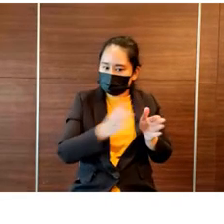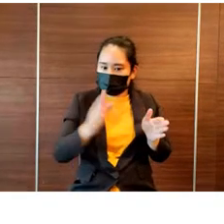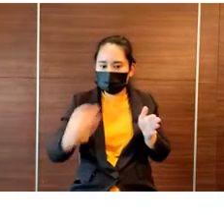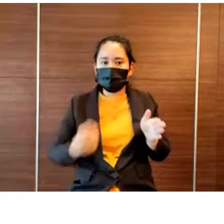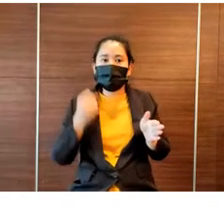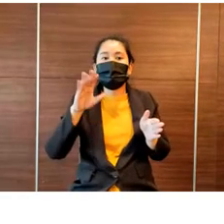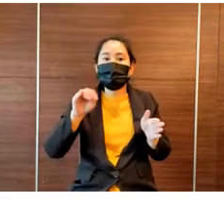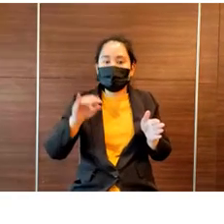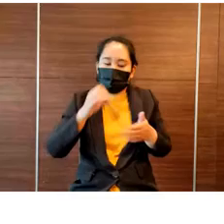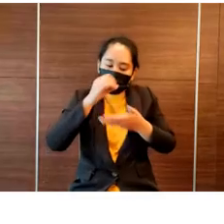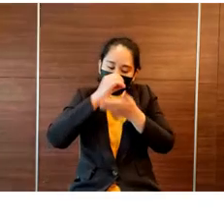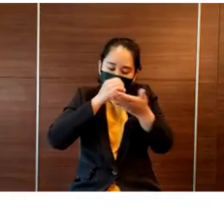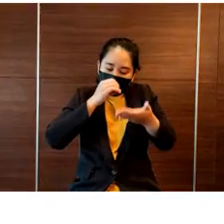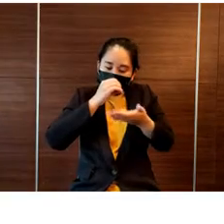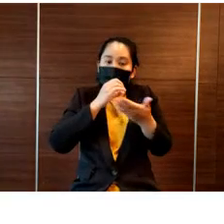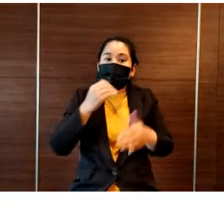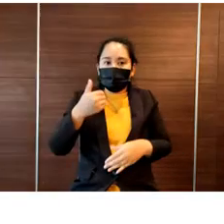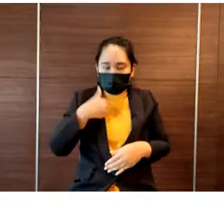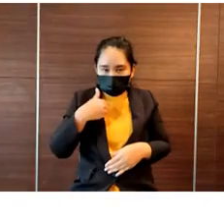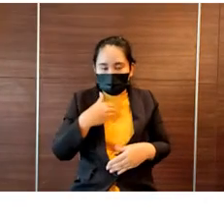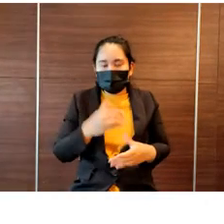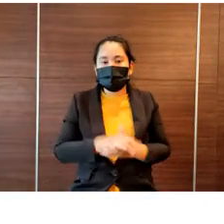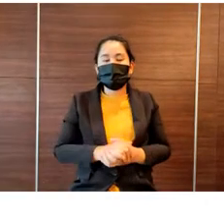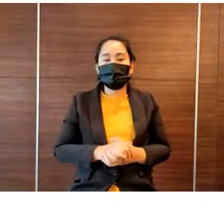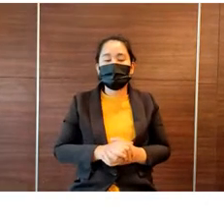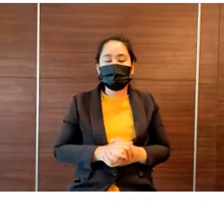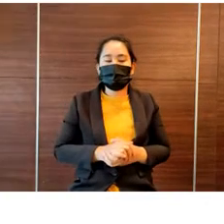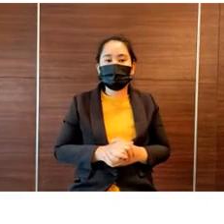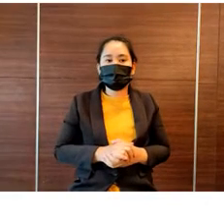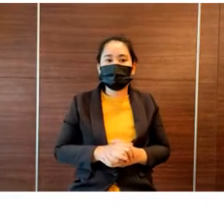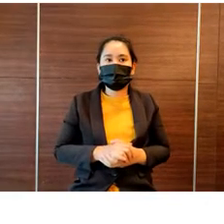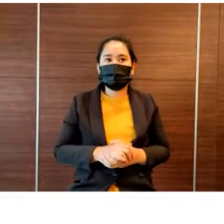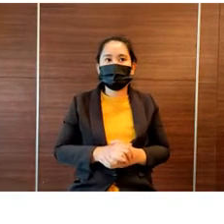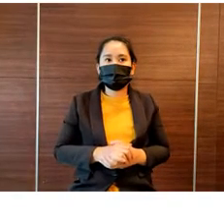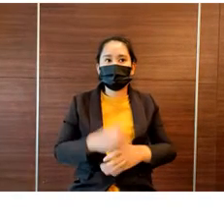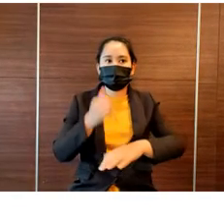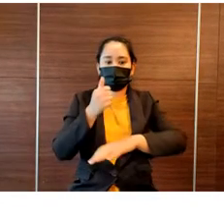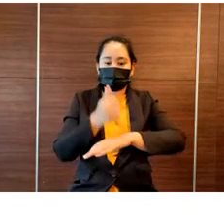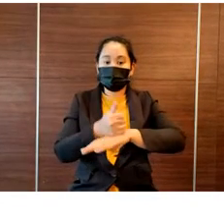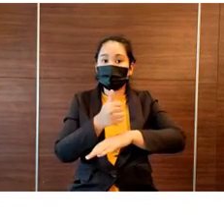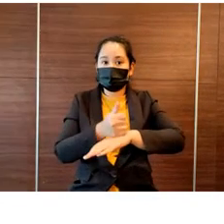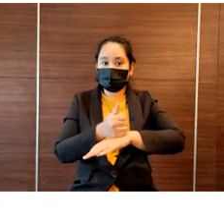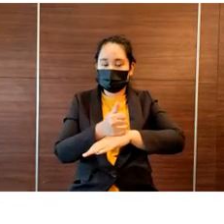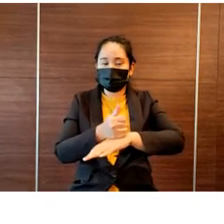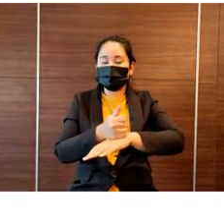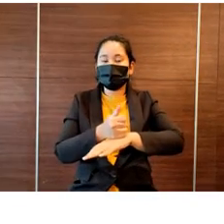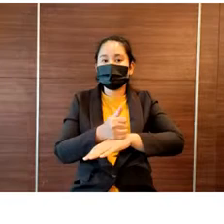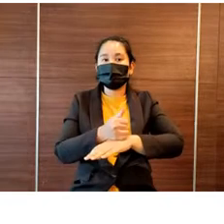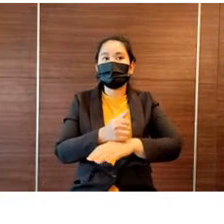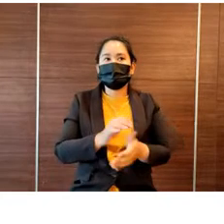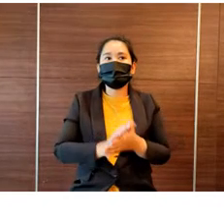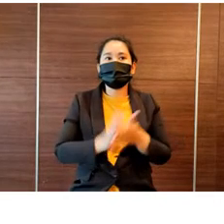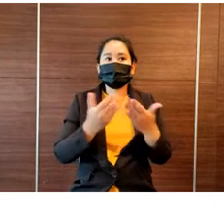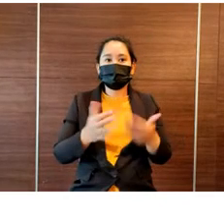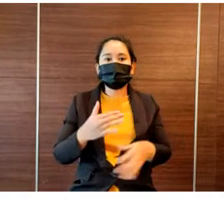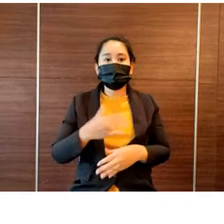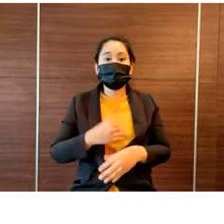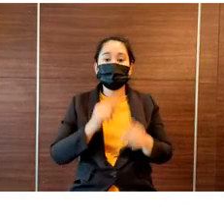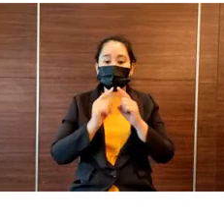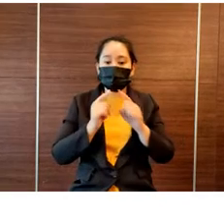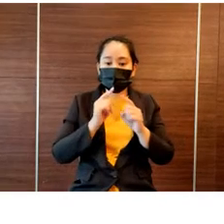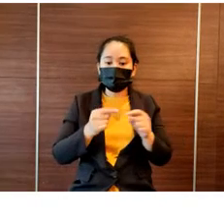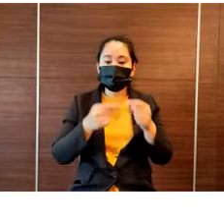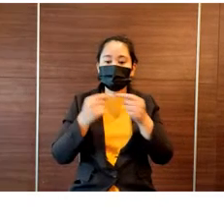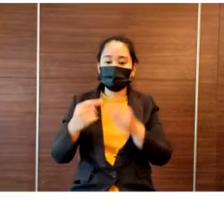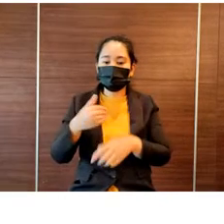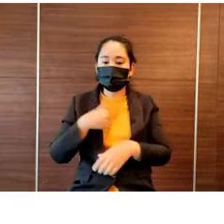ครับผมครับ ค่ะคุณอาร์มนะคะหรือพี่อาร์มเนาะเดี๋ยวในเวทีนี้ในการพูดคุยถัดไป